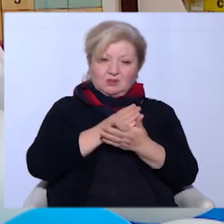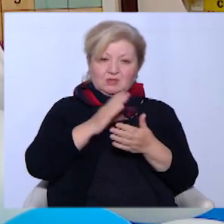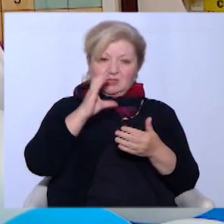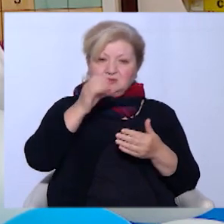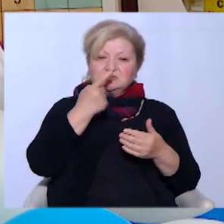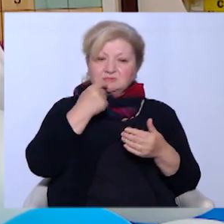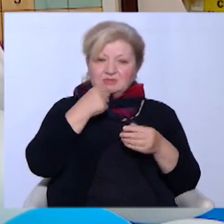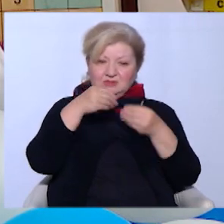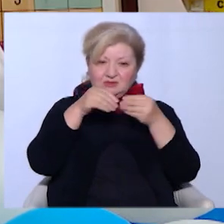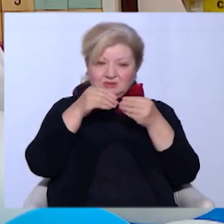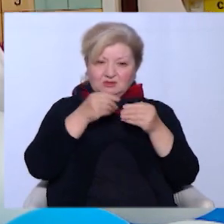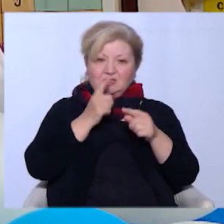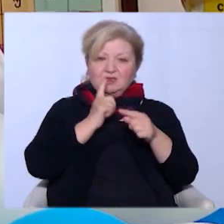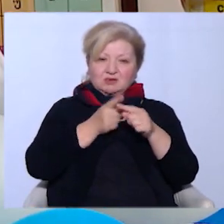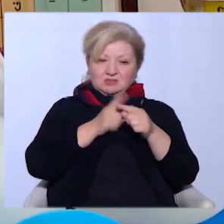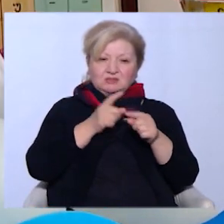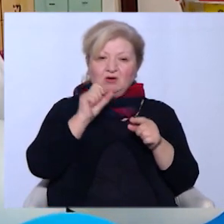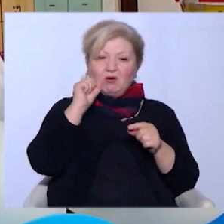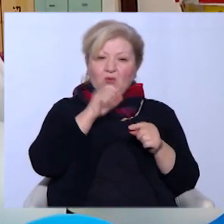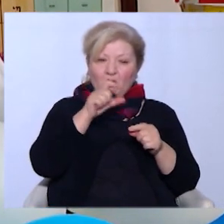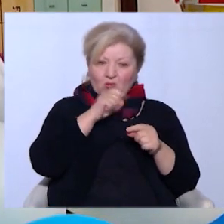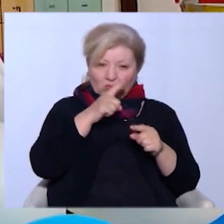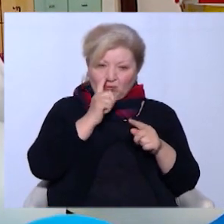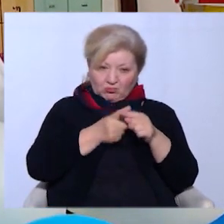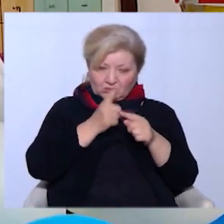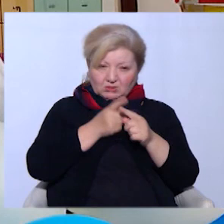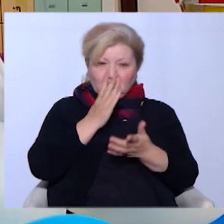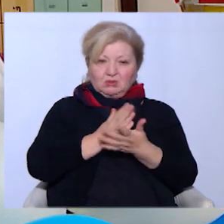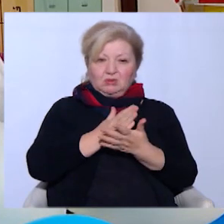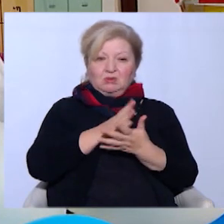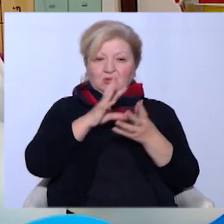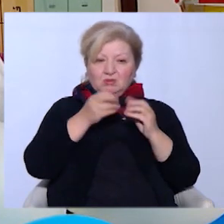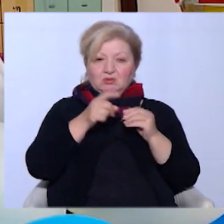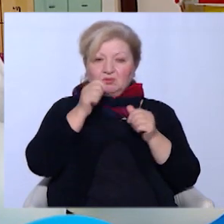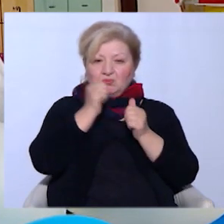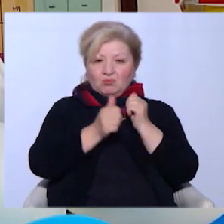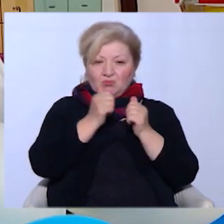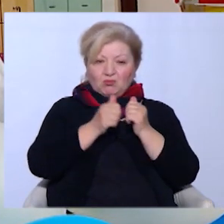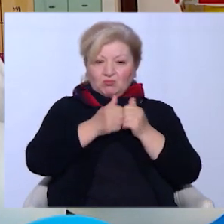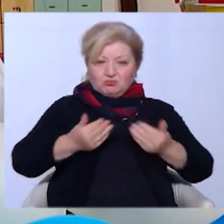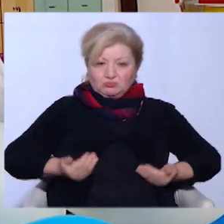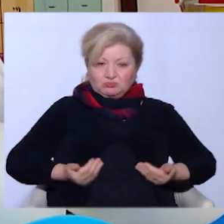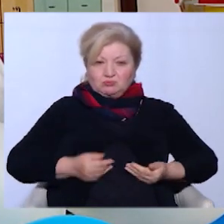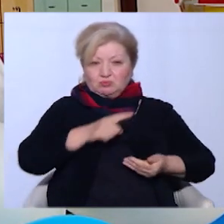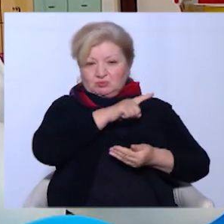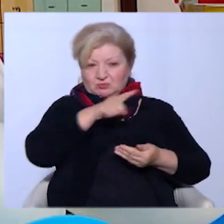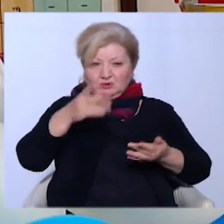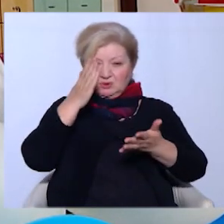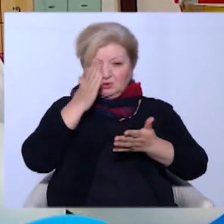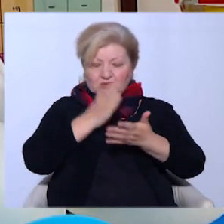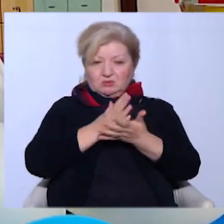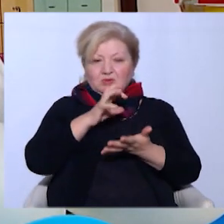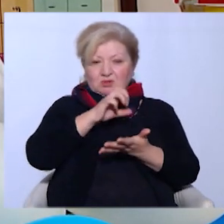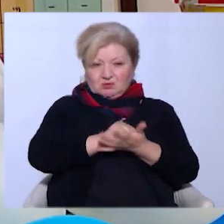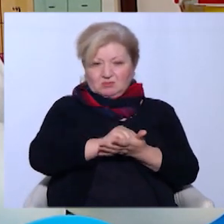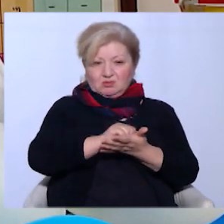და არამეტალებად. მაგალითად, მეტალებია სპილენძი, მეტალია რკინა, ოქროც მეტალია